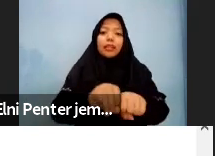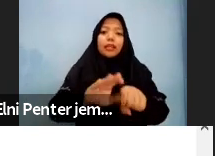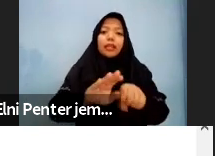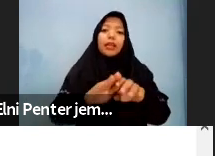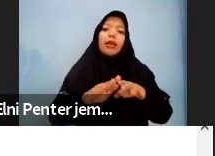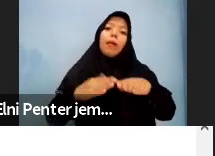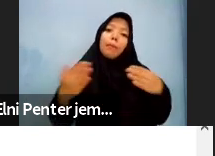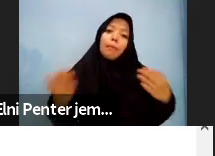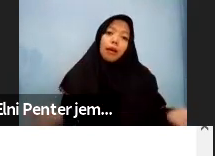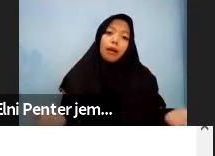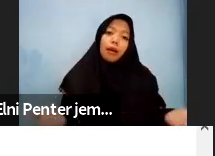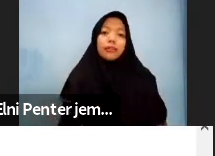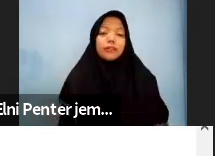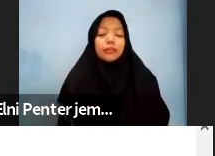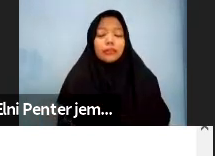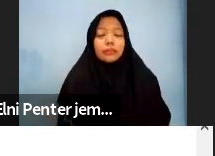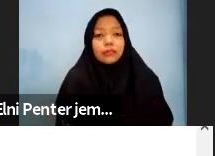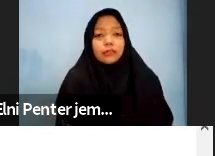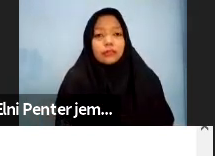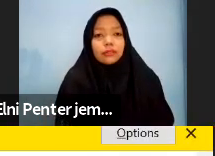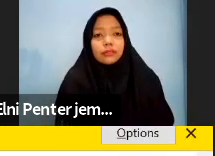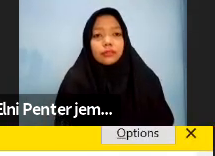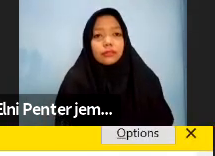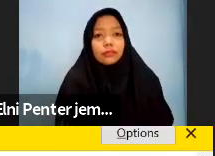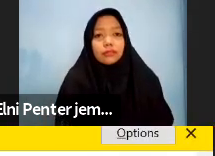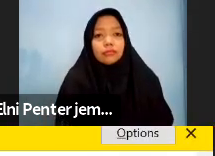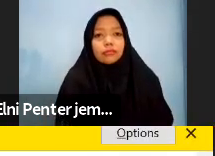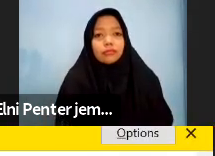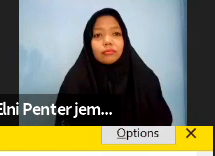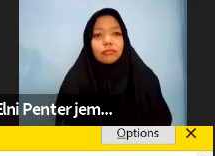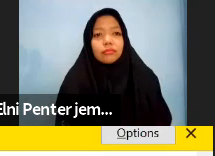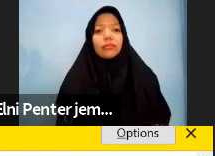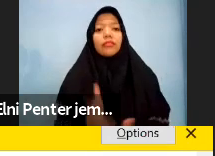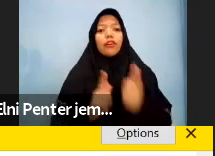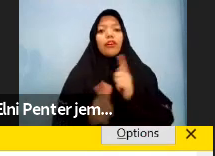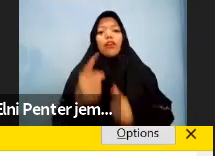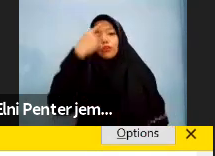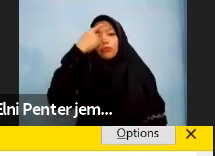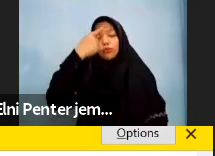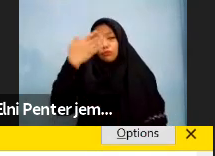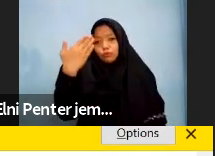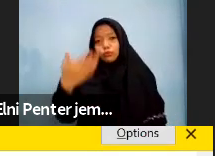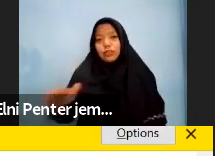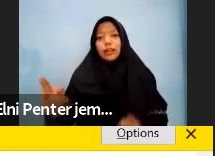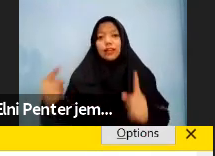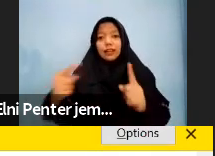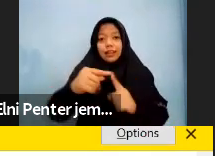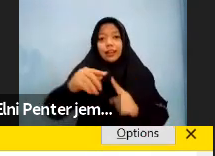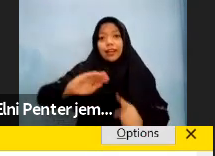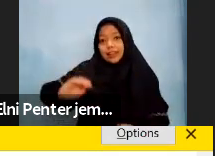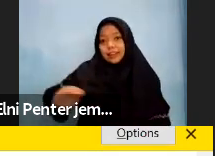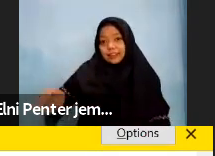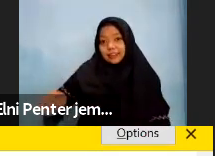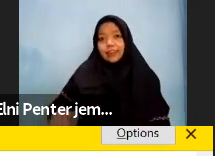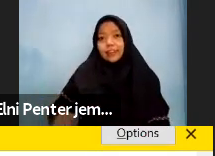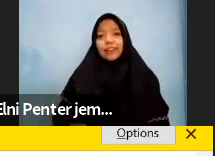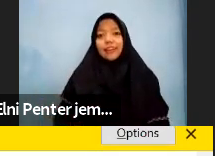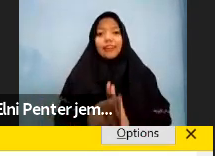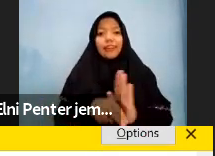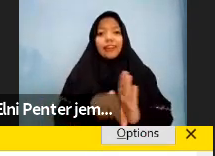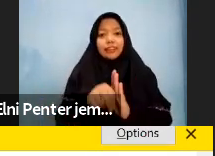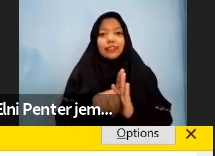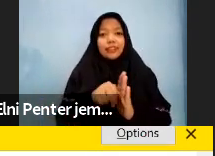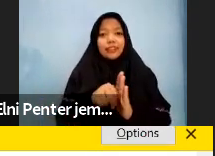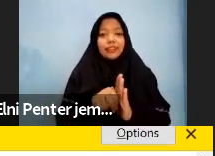saja saya saya kalau sudah ke anak-anak mungkin nanti Bapak Ibu karena ini masalah waktu juga ya Oke kita